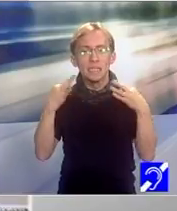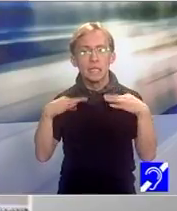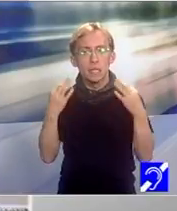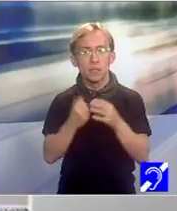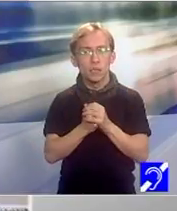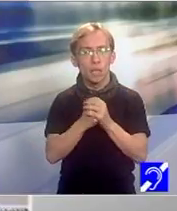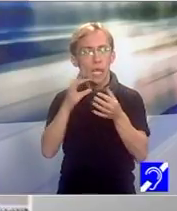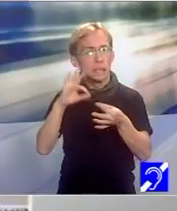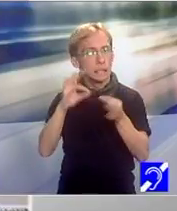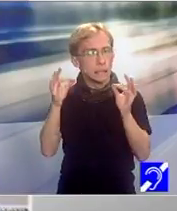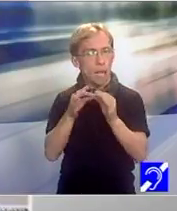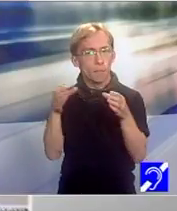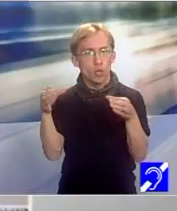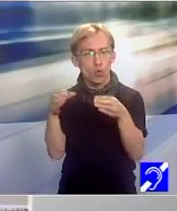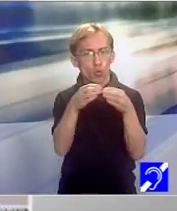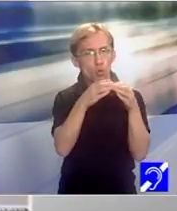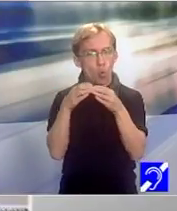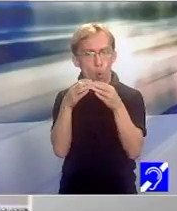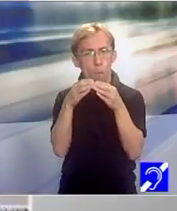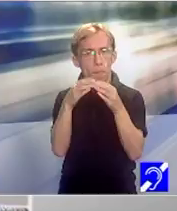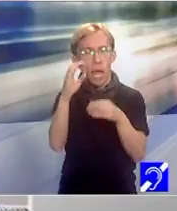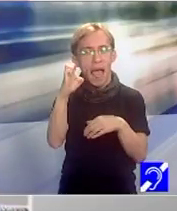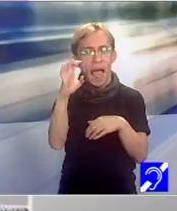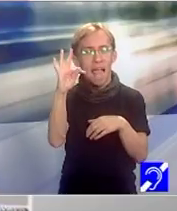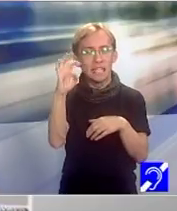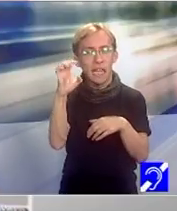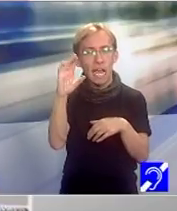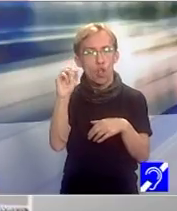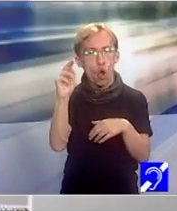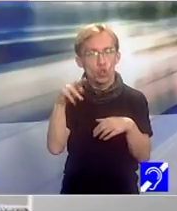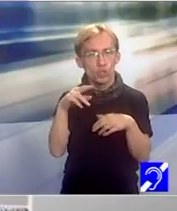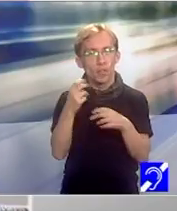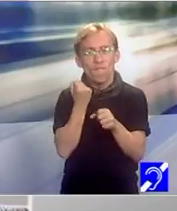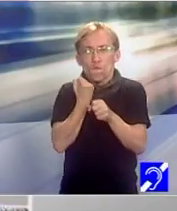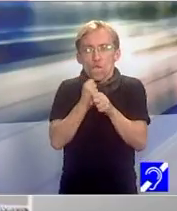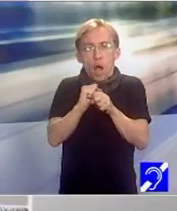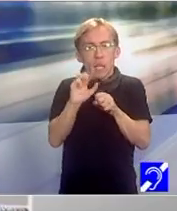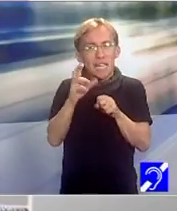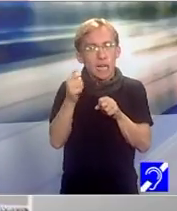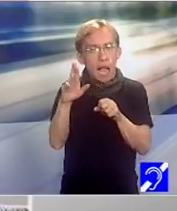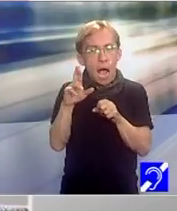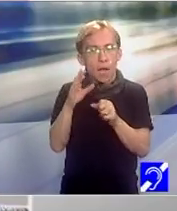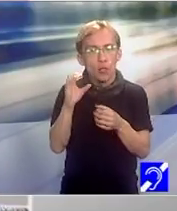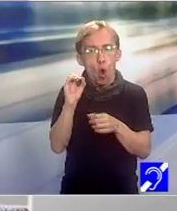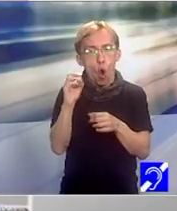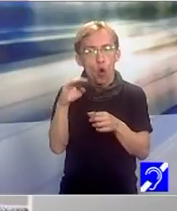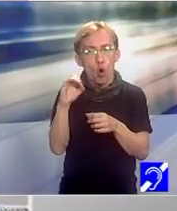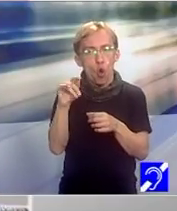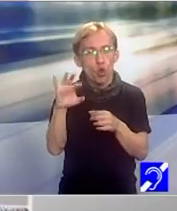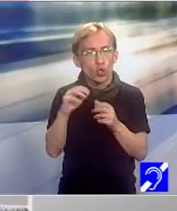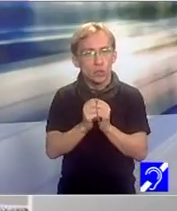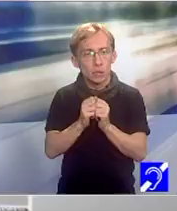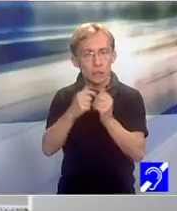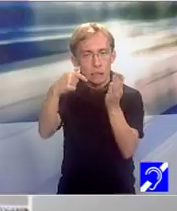Mastocitoza reprezintă un grup eterogen de boli, este o boală hematologică, rară, oncologică, în care niște celule